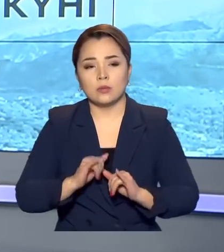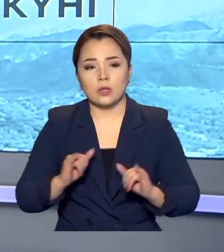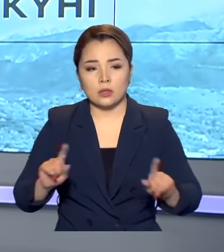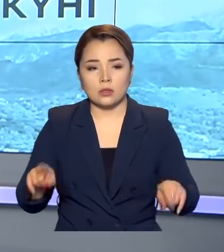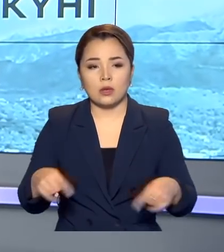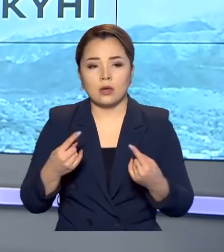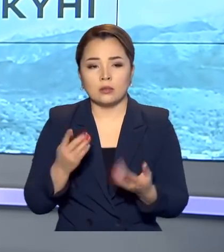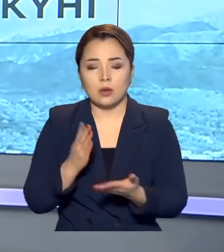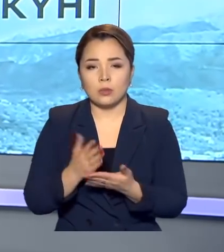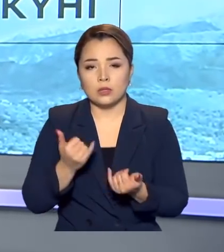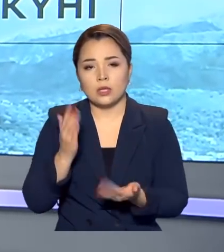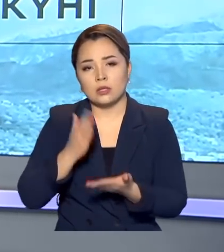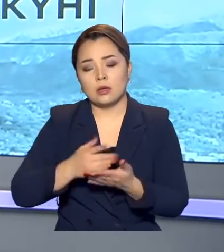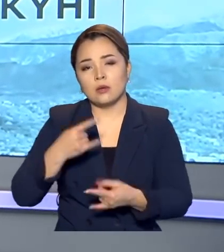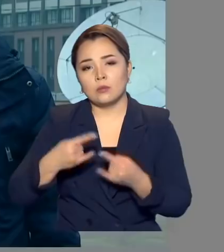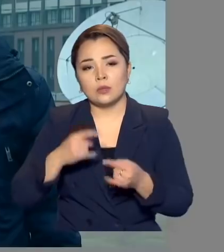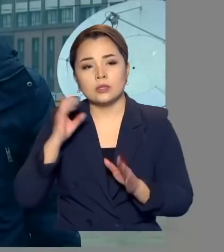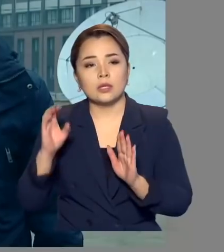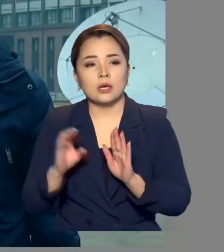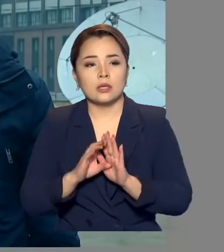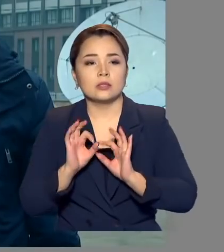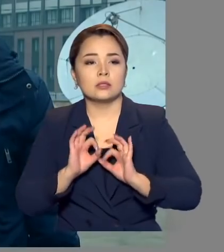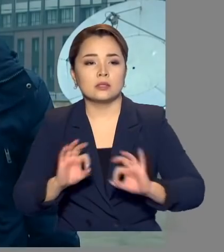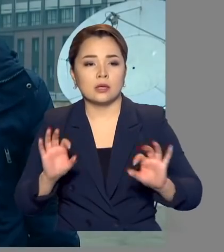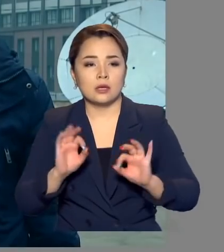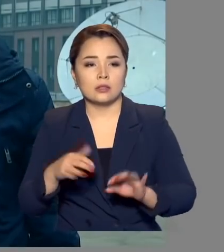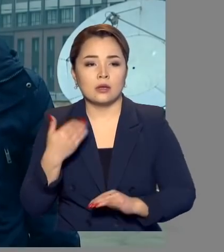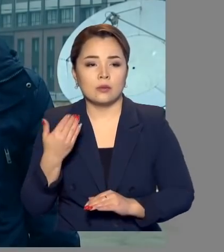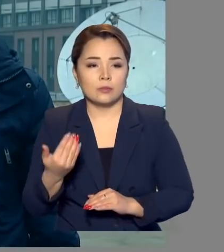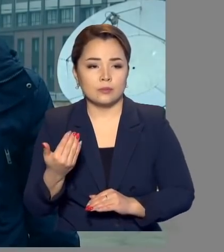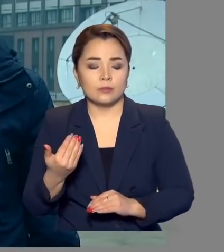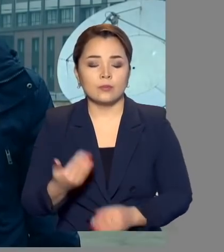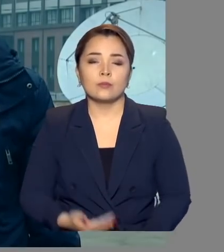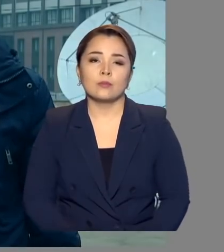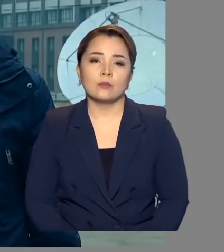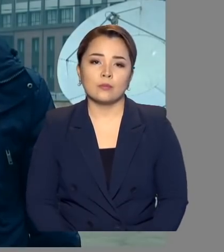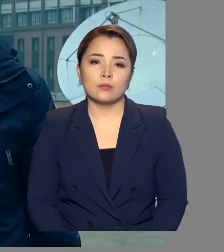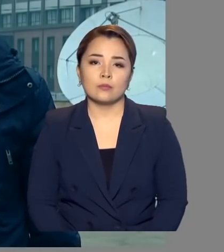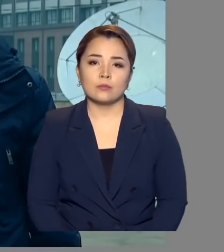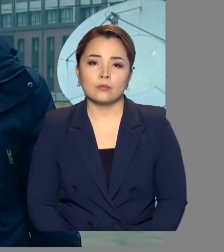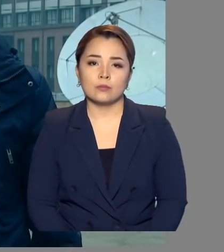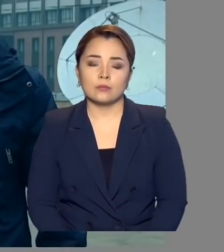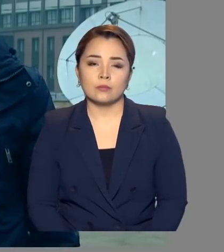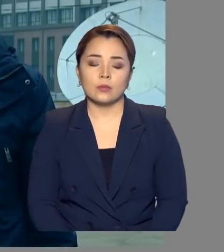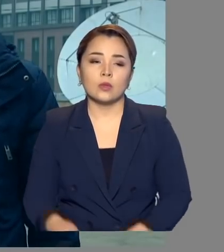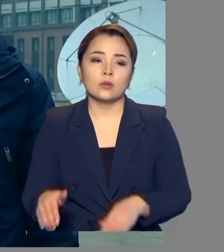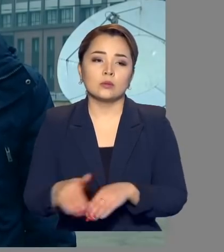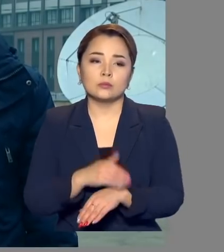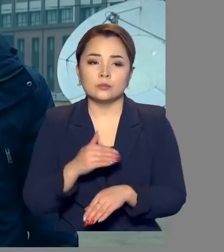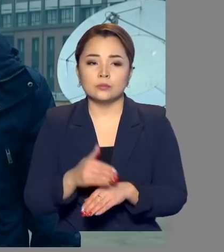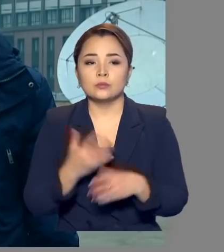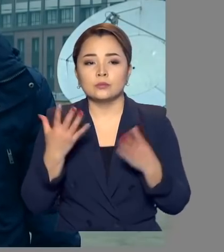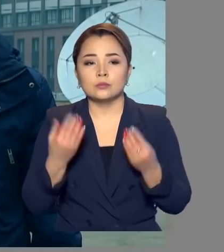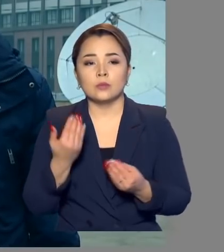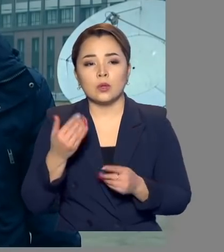Толық ақпаратты тікелей эфирде қазір әріптесім Қуан Нұрақын жеткізеді. Қуан, қайырлы күн, сөз